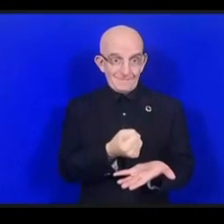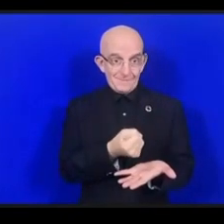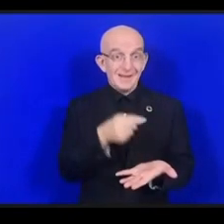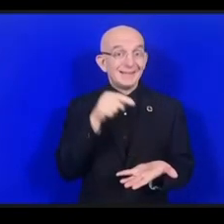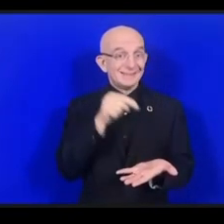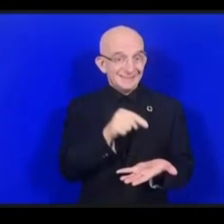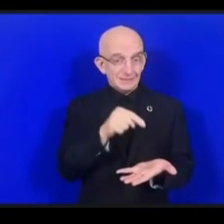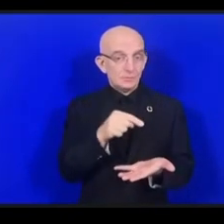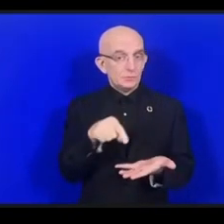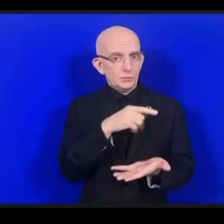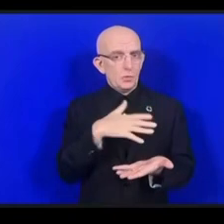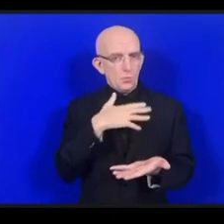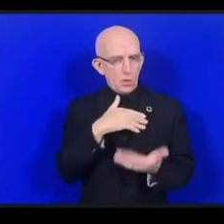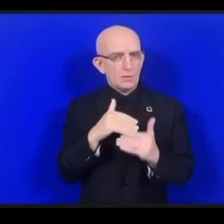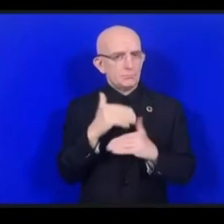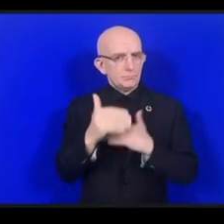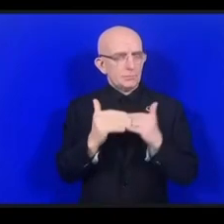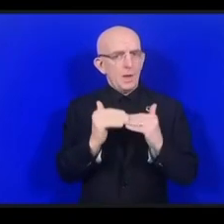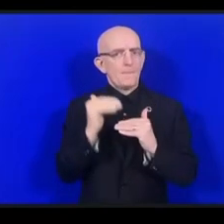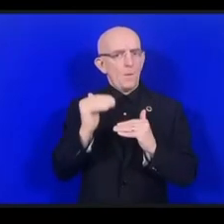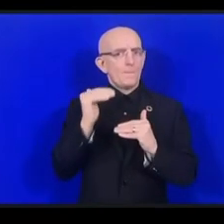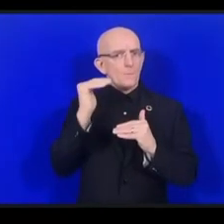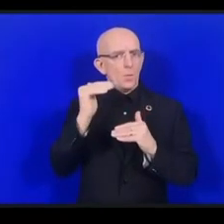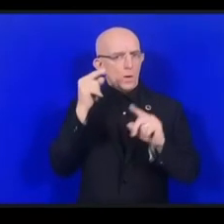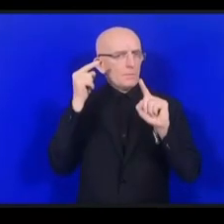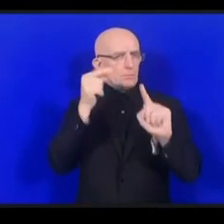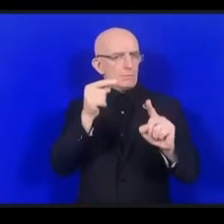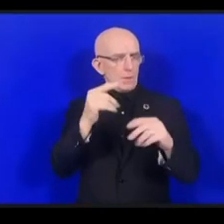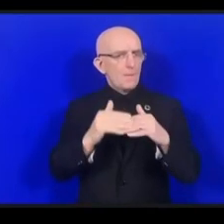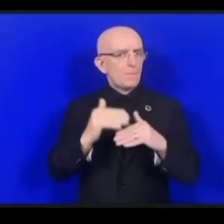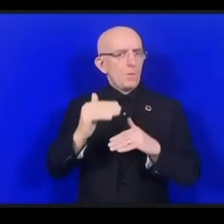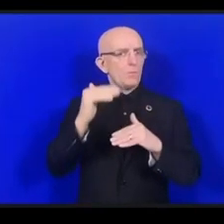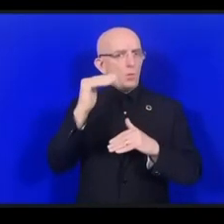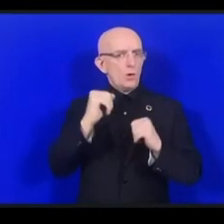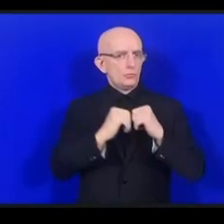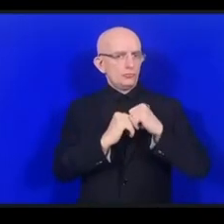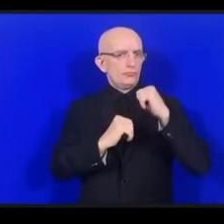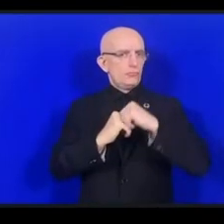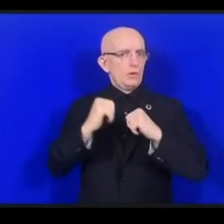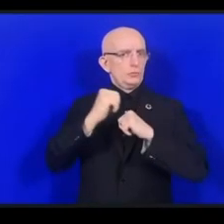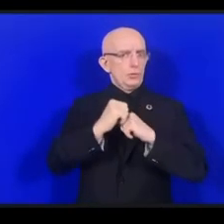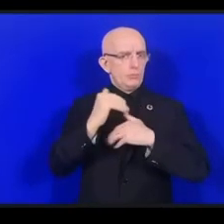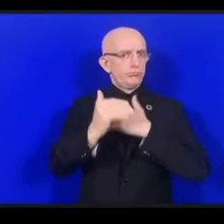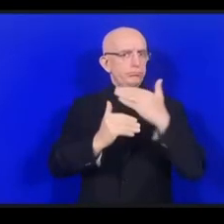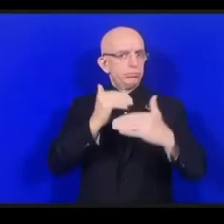的这样的一种方法，带来积极的影响，保护相关的权益，